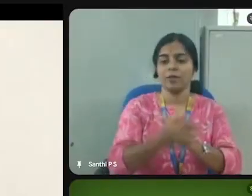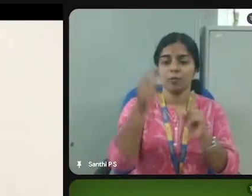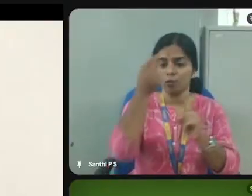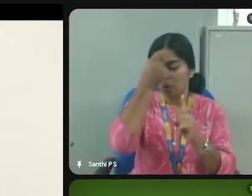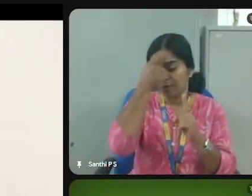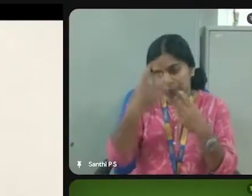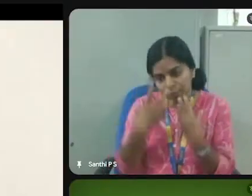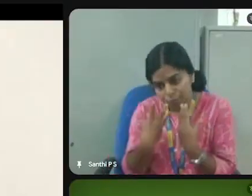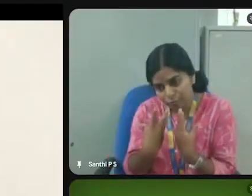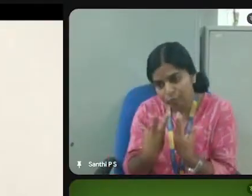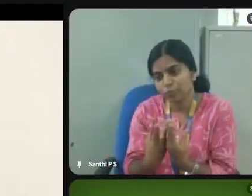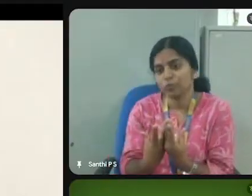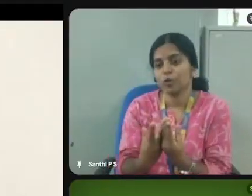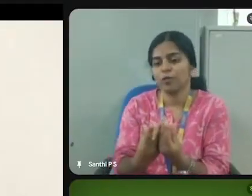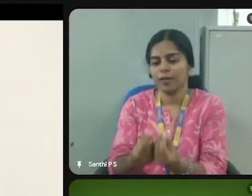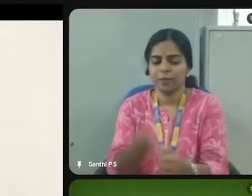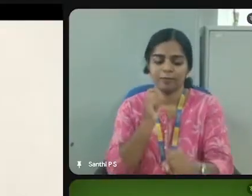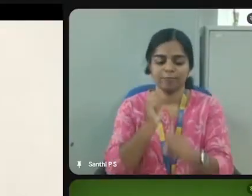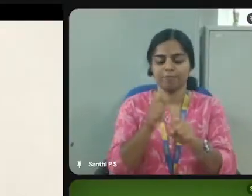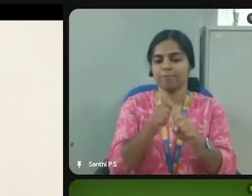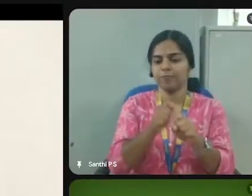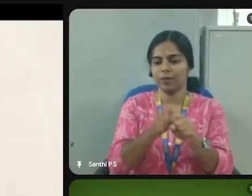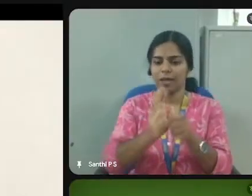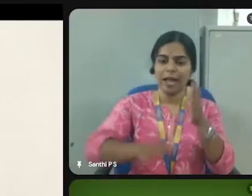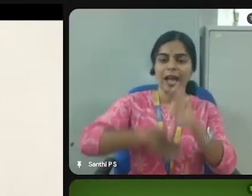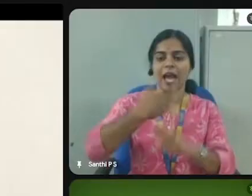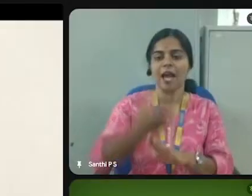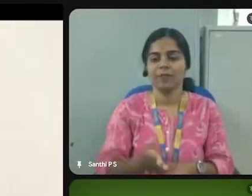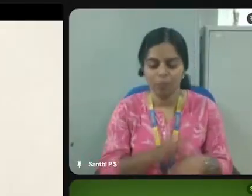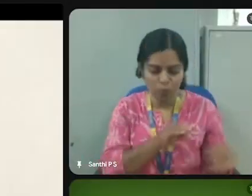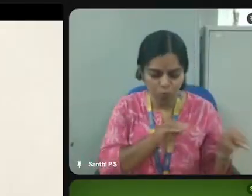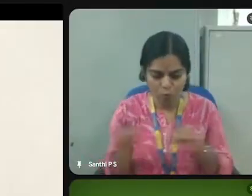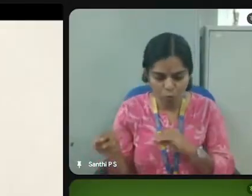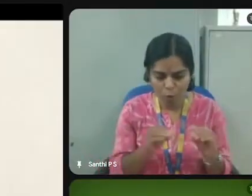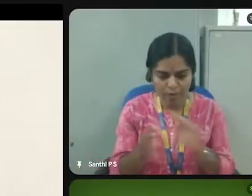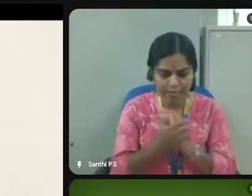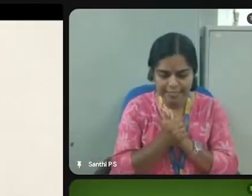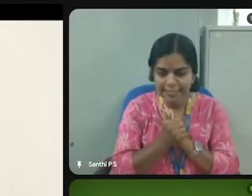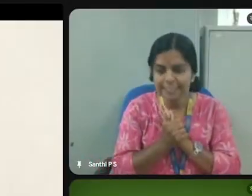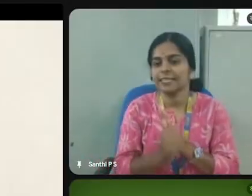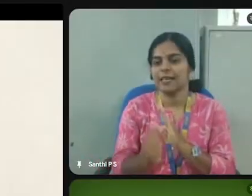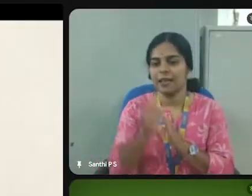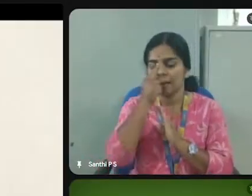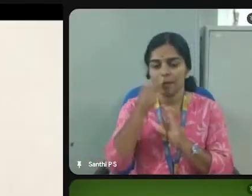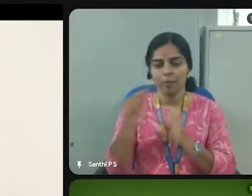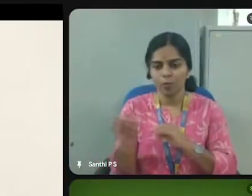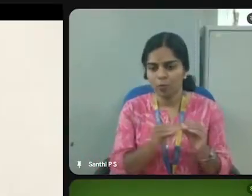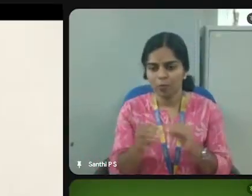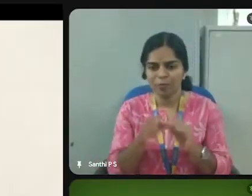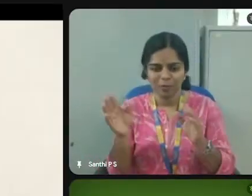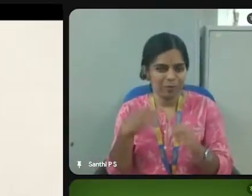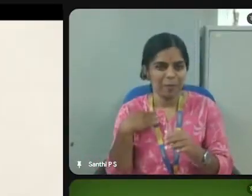പ്രോബ്ലംസിന് വേണ്ടിയിട്ടൊക്കെ നമ്മൾ വർക്ക് ചെയ്യണം. അത് കഴിഞ്ഞിട്ടാണ് നമ്മൾ ഫൈൻ മോട്ടോർ സ്കിൽസ് എന്ന് പറയുന്ന ഫൈൻ മോട്ടോർ ഇഷ്യൂസ്, അതായത് സ്മോൾ